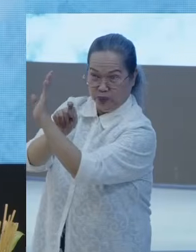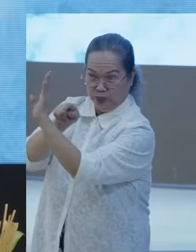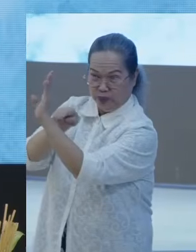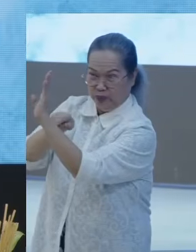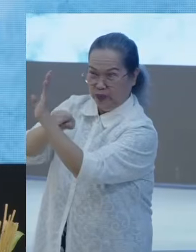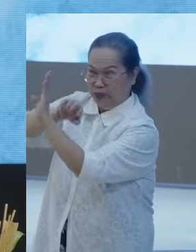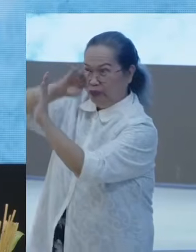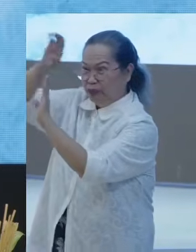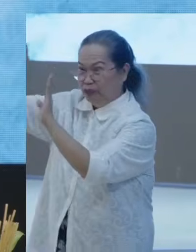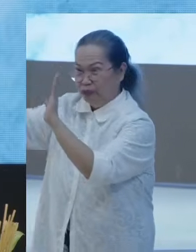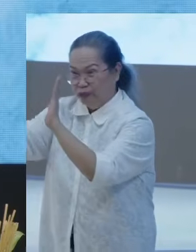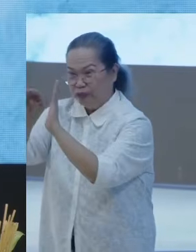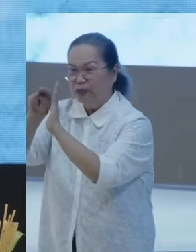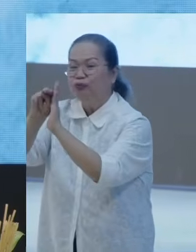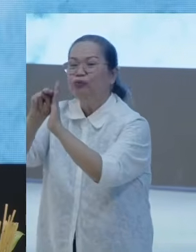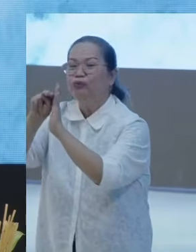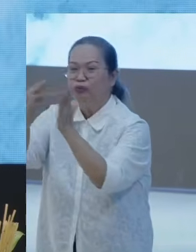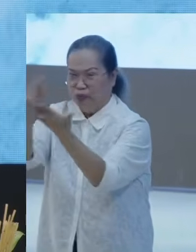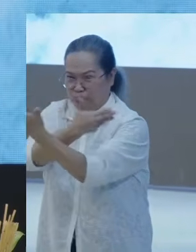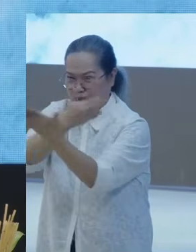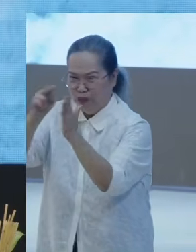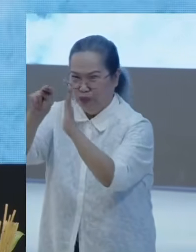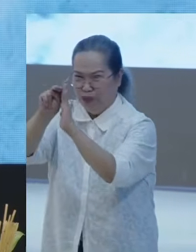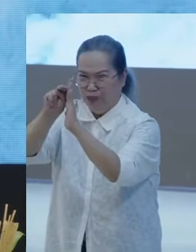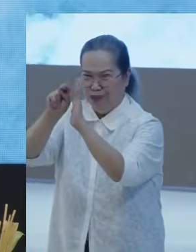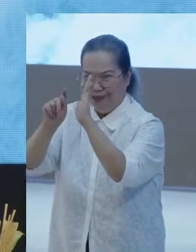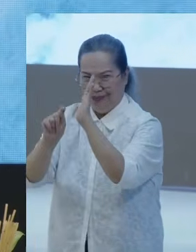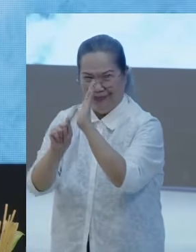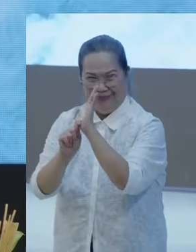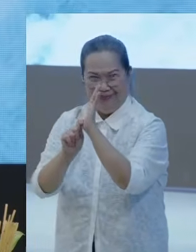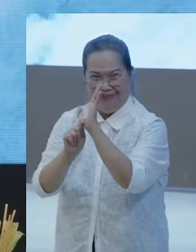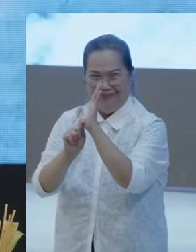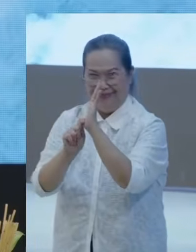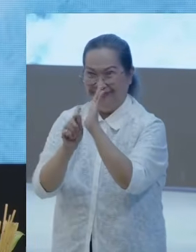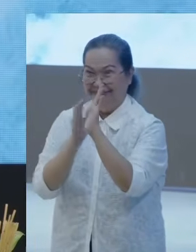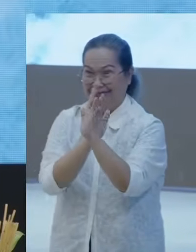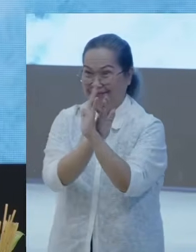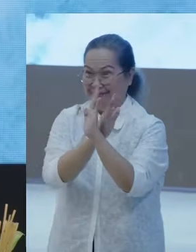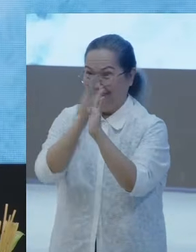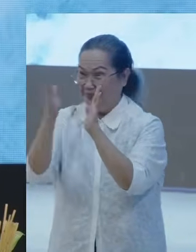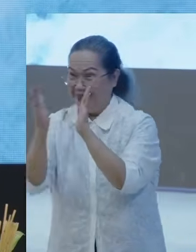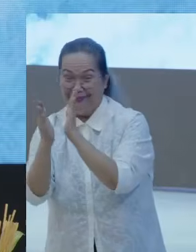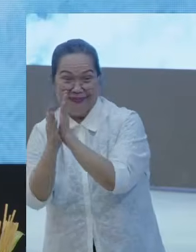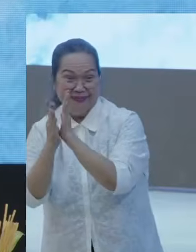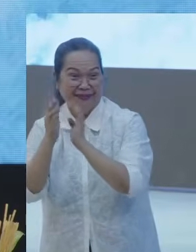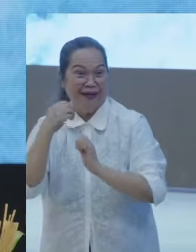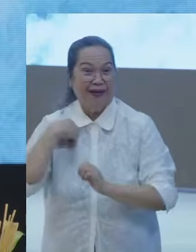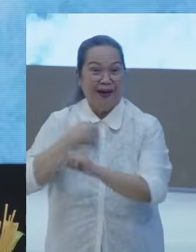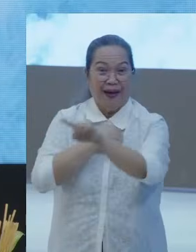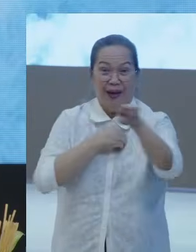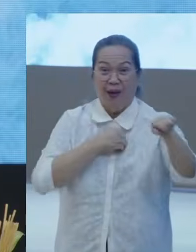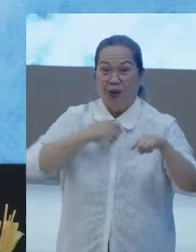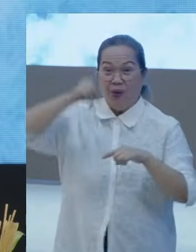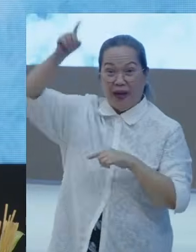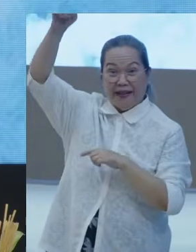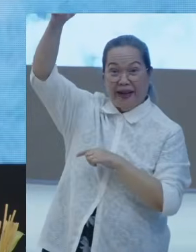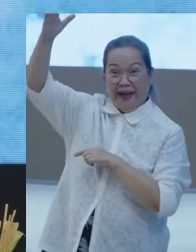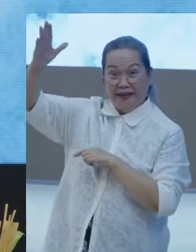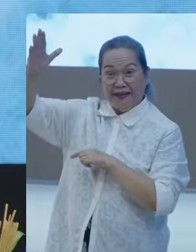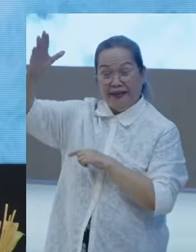ng Old Testament at New Testament. Alam nyo, ang ating pong Diyos ay